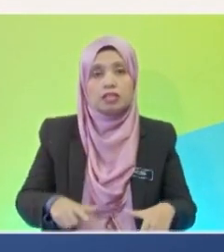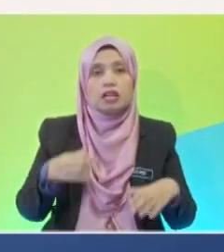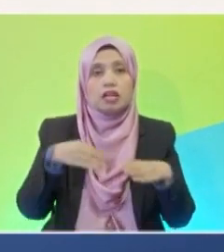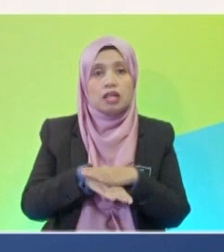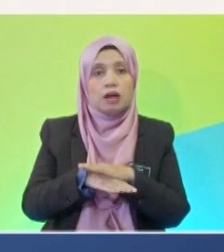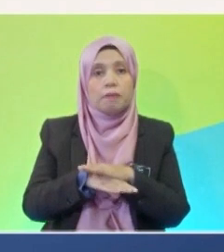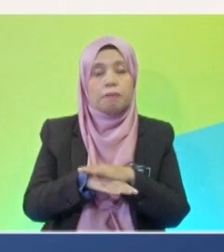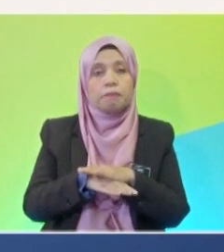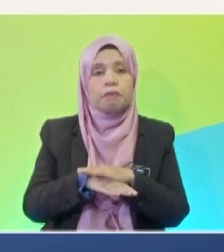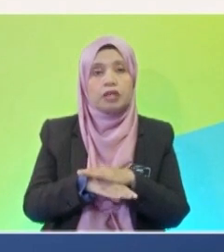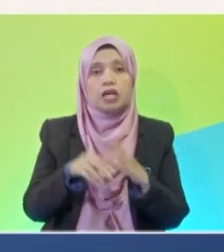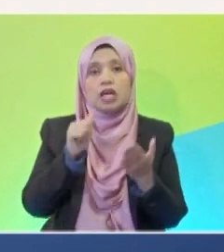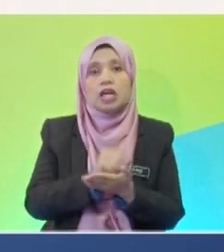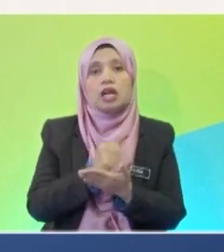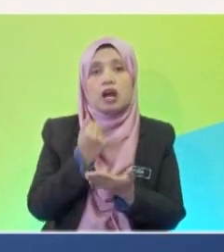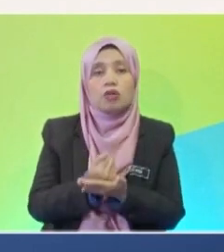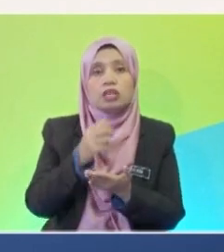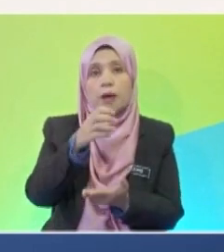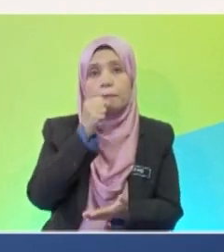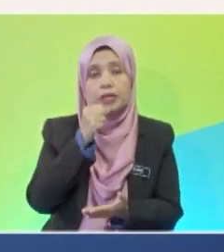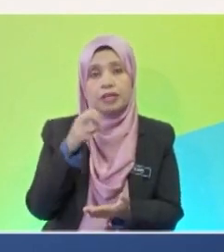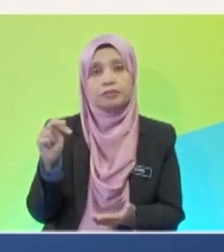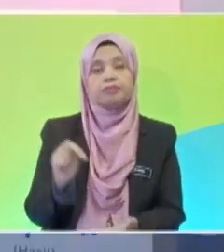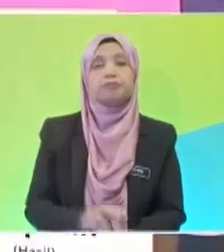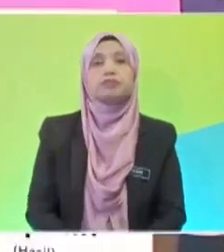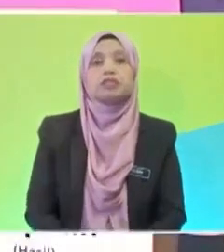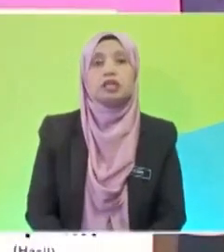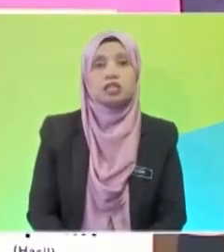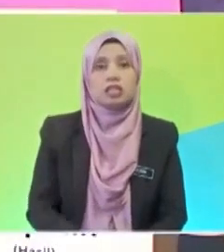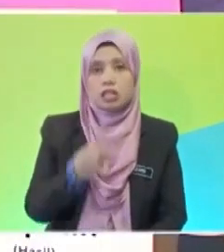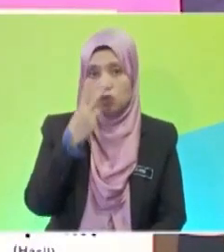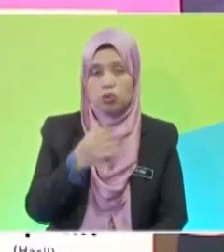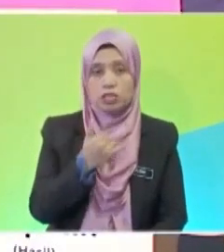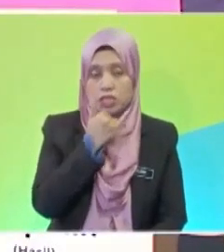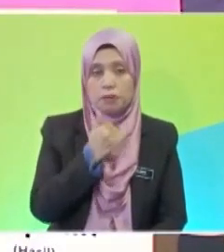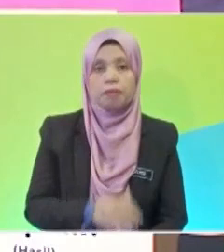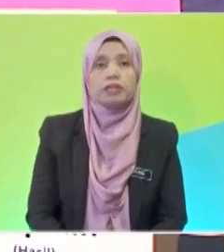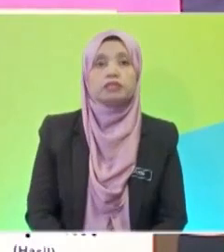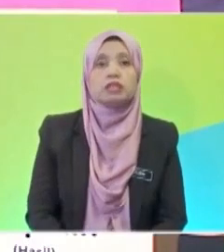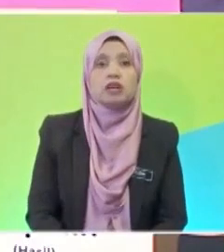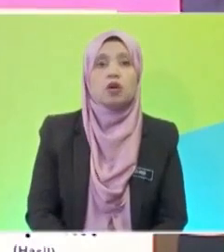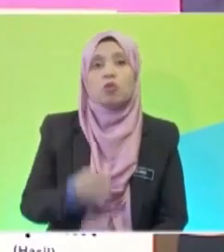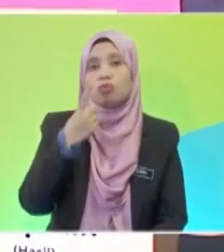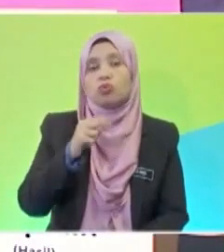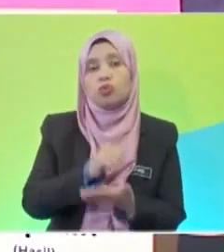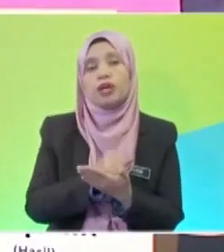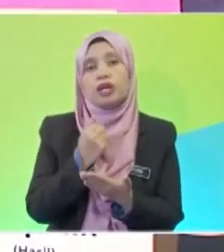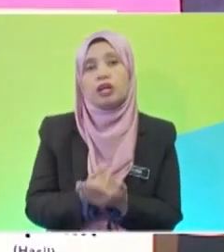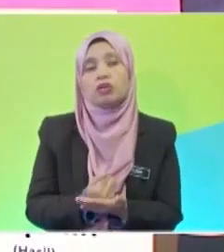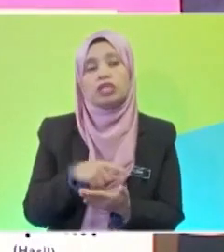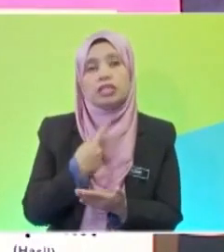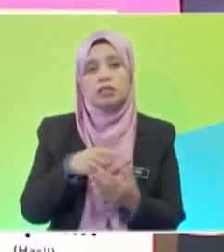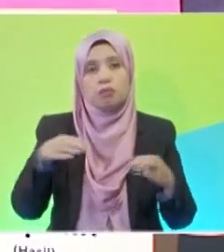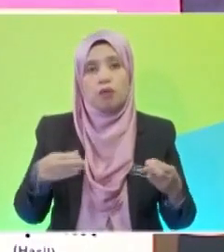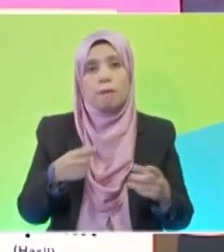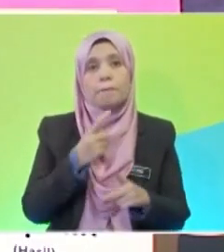awak telah letak dalam masuk dalam akaun ambilan belian. Cuba awak lihat kesilapan yang telah dilakukan. Jadi untuk akaun ini, kita kena buat pembetulan.